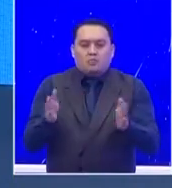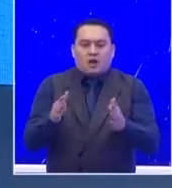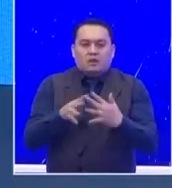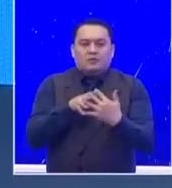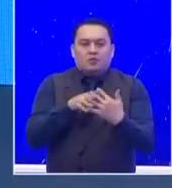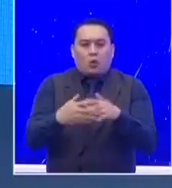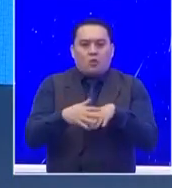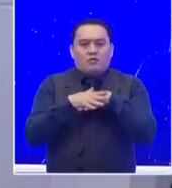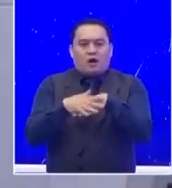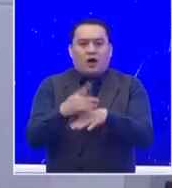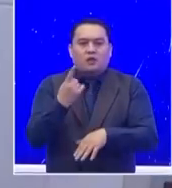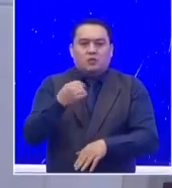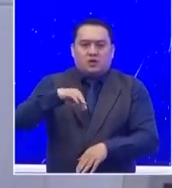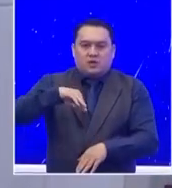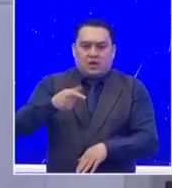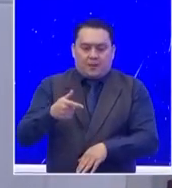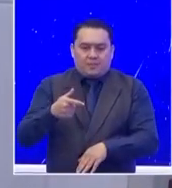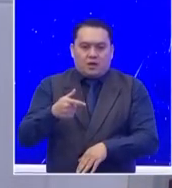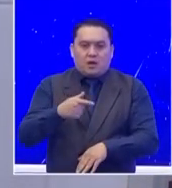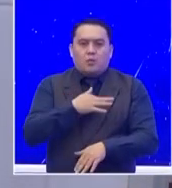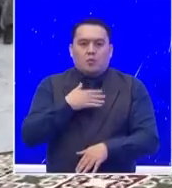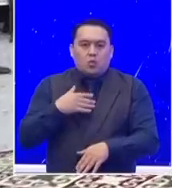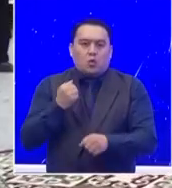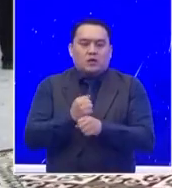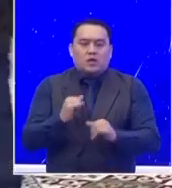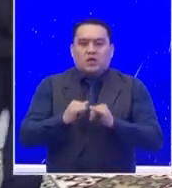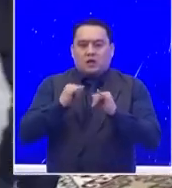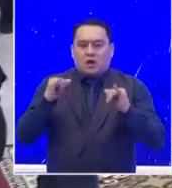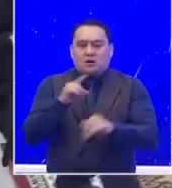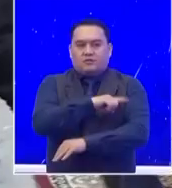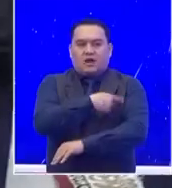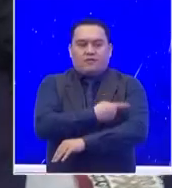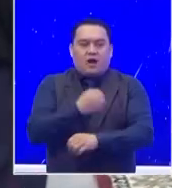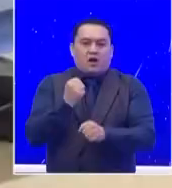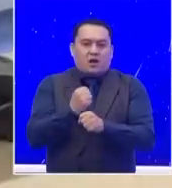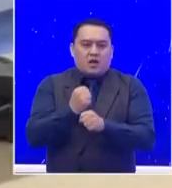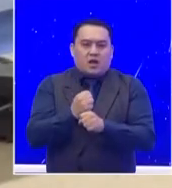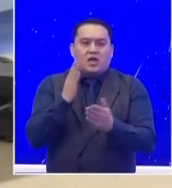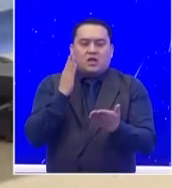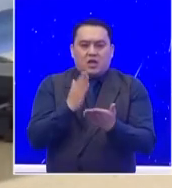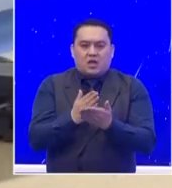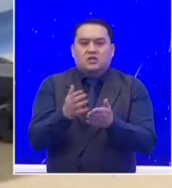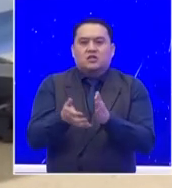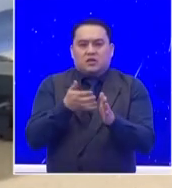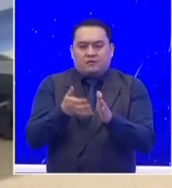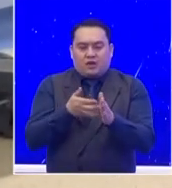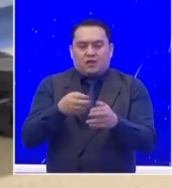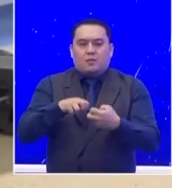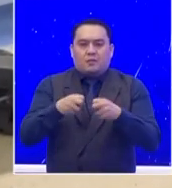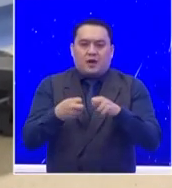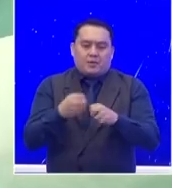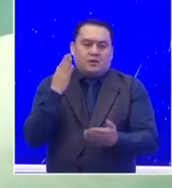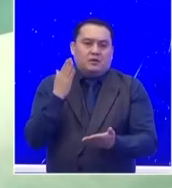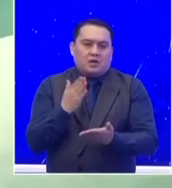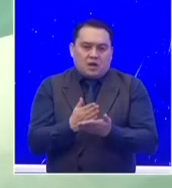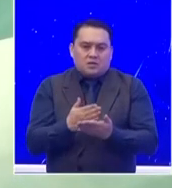что выделен 1 миллиард тенге. Многое делается и для развития здравоохранения, однако и здесь немало проблем, над решением